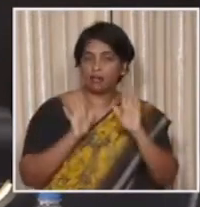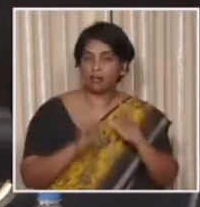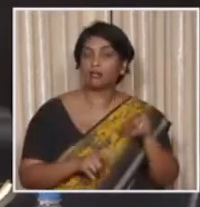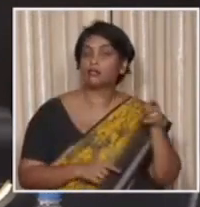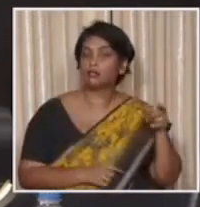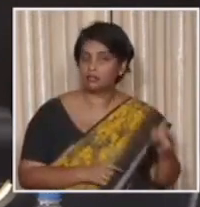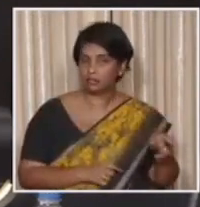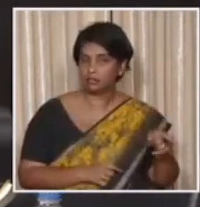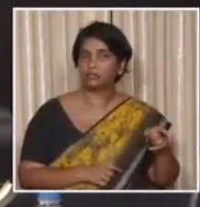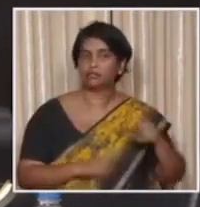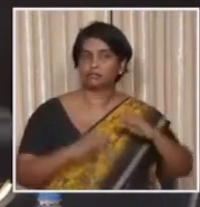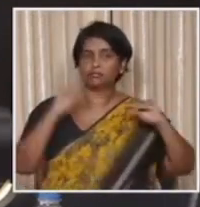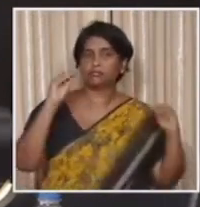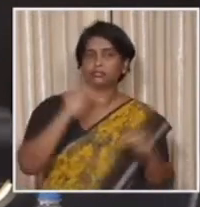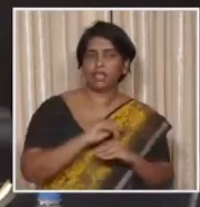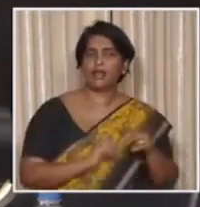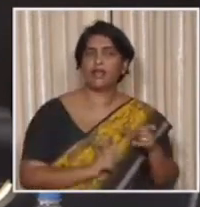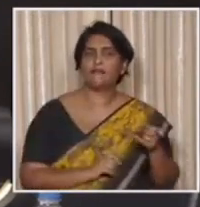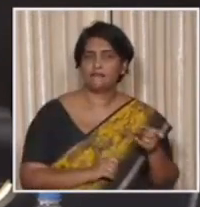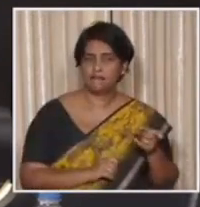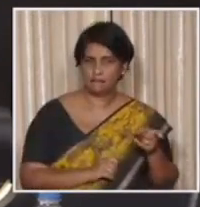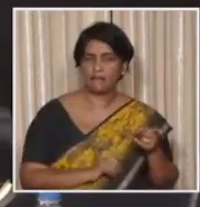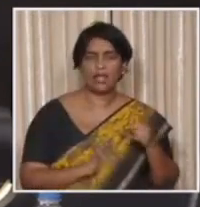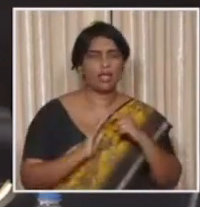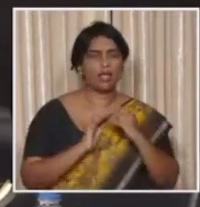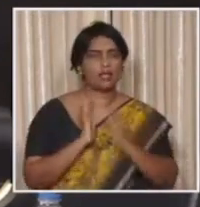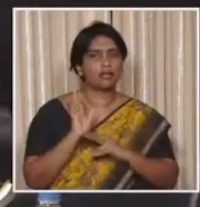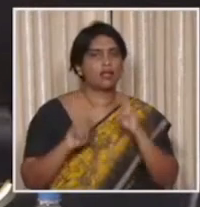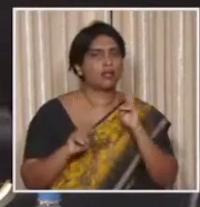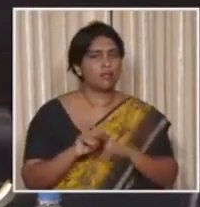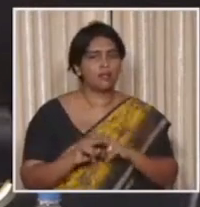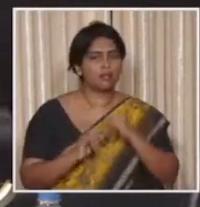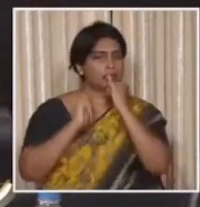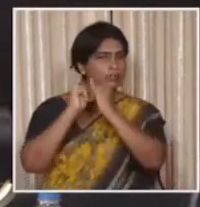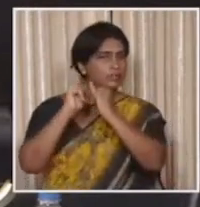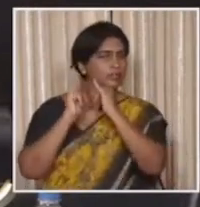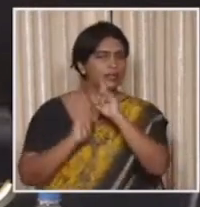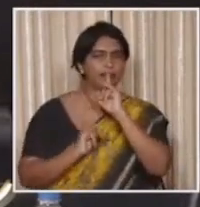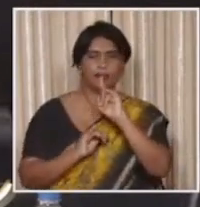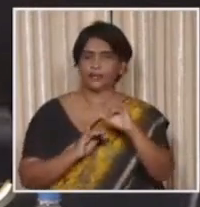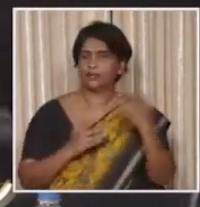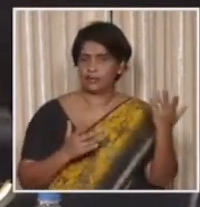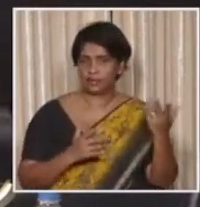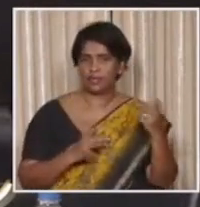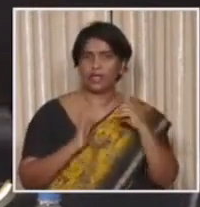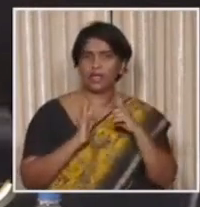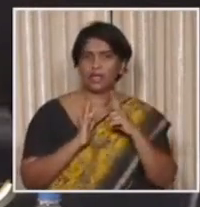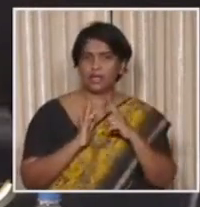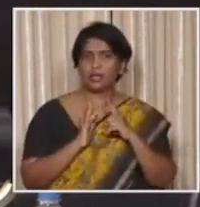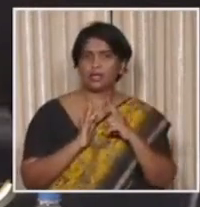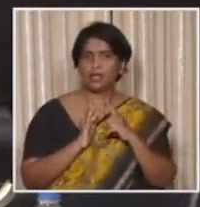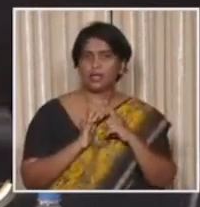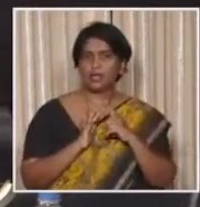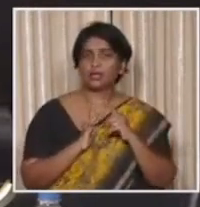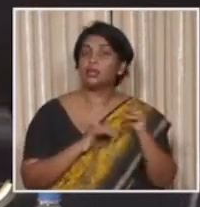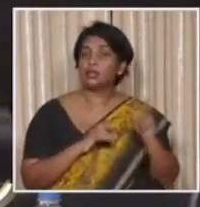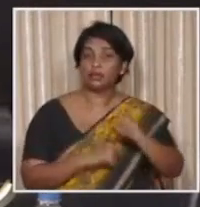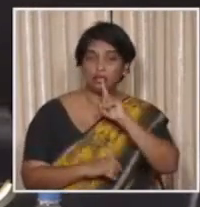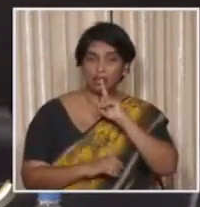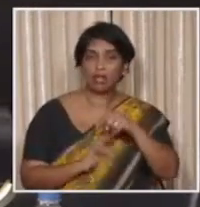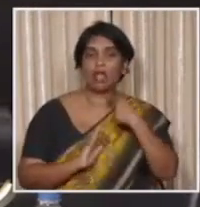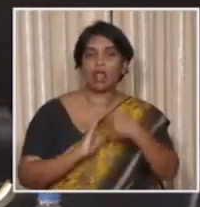මේකේ අන්ඩර්ටේකින් එකක් අරගෙන තියෙනවා. මේකට IMF එකට දොස් කියලා වැඩක් නැහැ. මේ IMF මේ අන්ඩර්ටේකින් එක දීලා